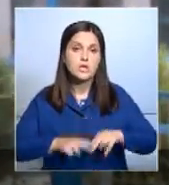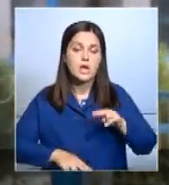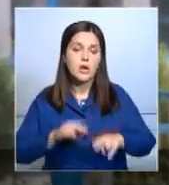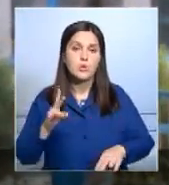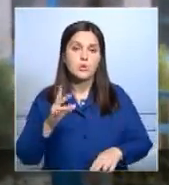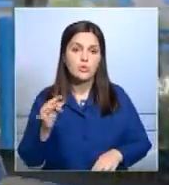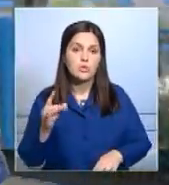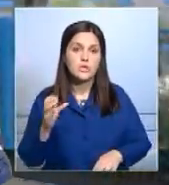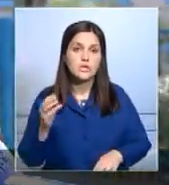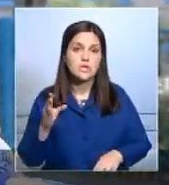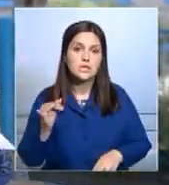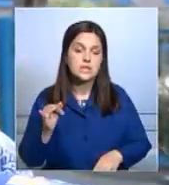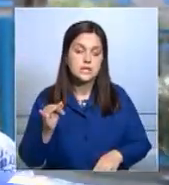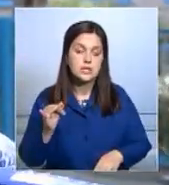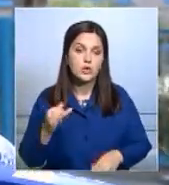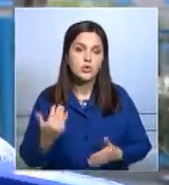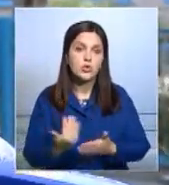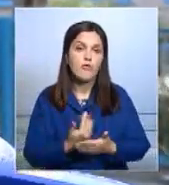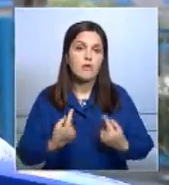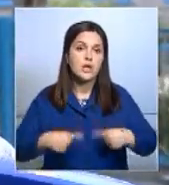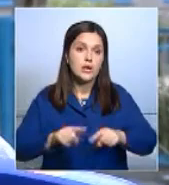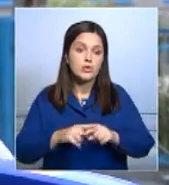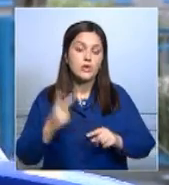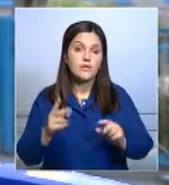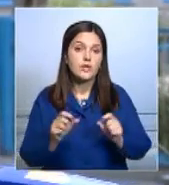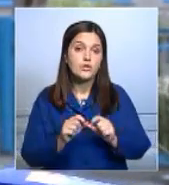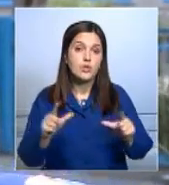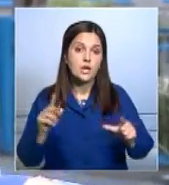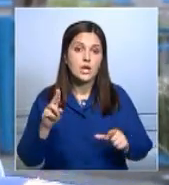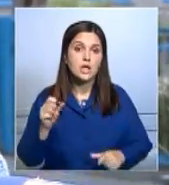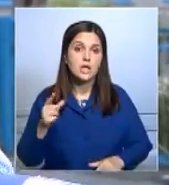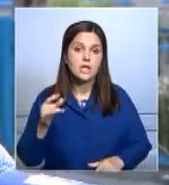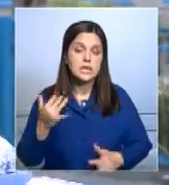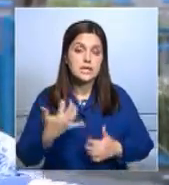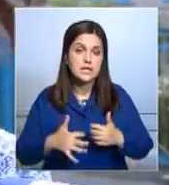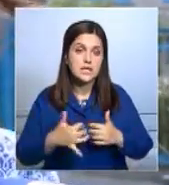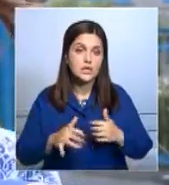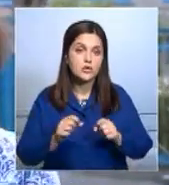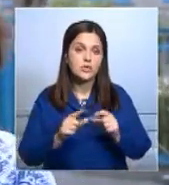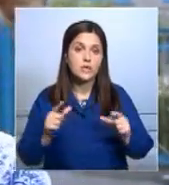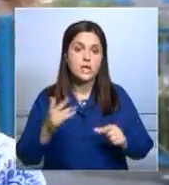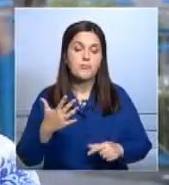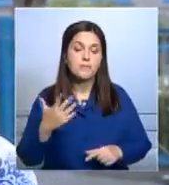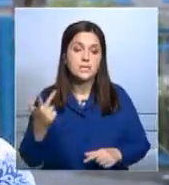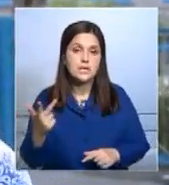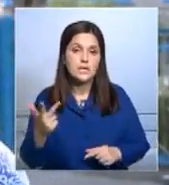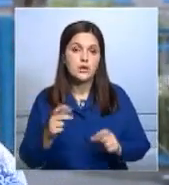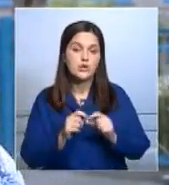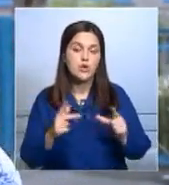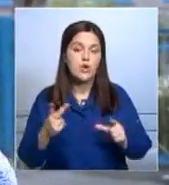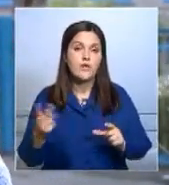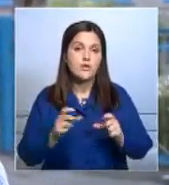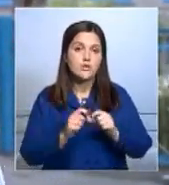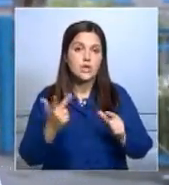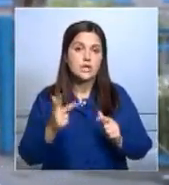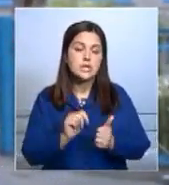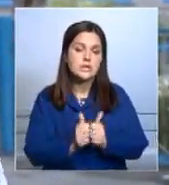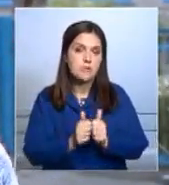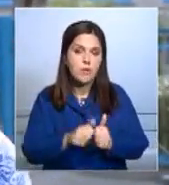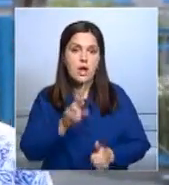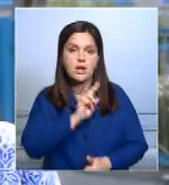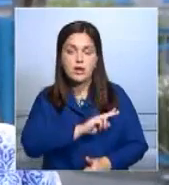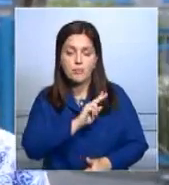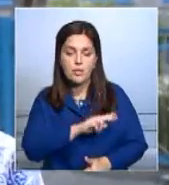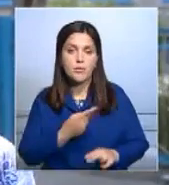в новом районе. В этом районе у нас 2 школы, Каргалинская средняя школа и 53-я школа. Обе школы в трехсменном режиме